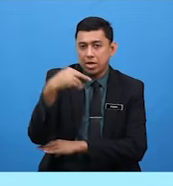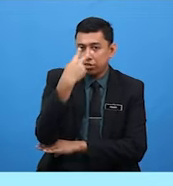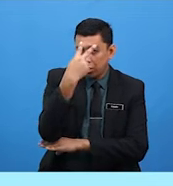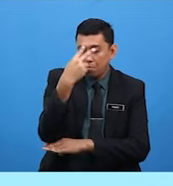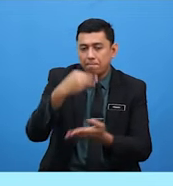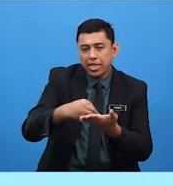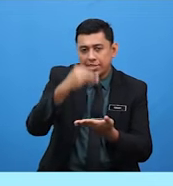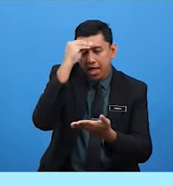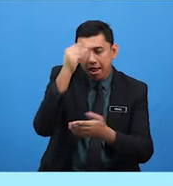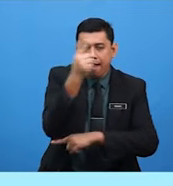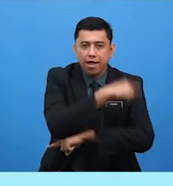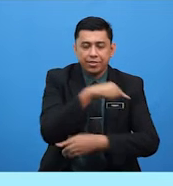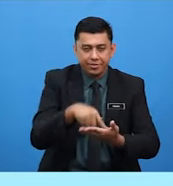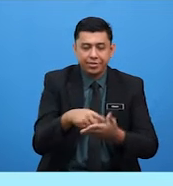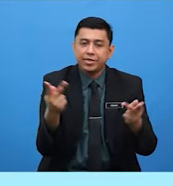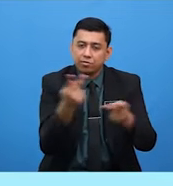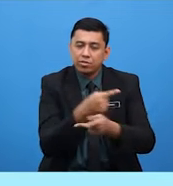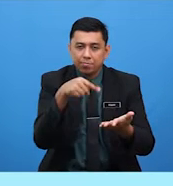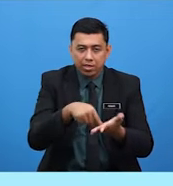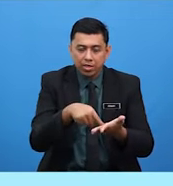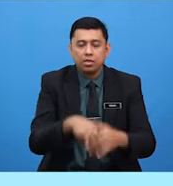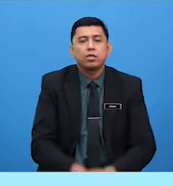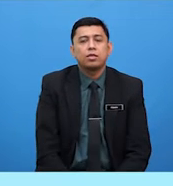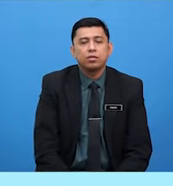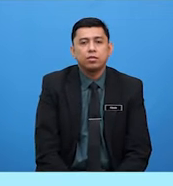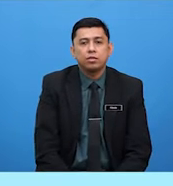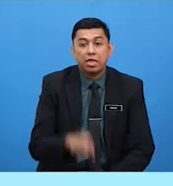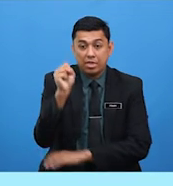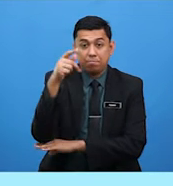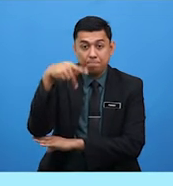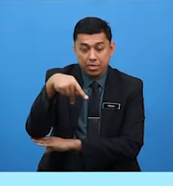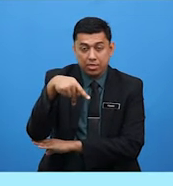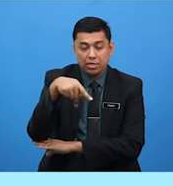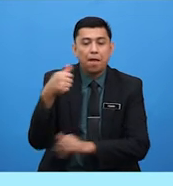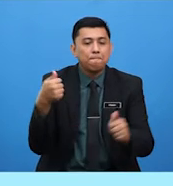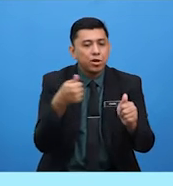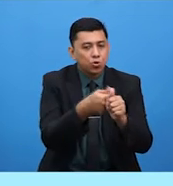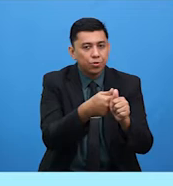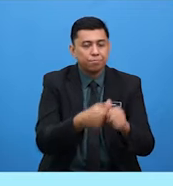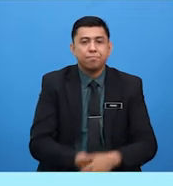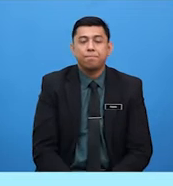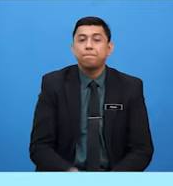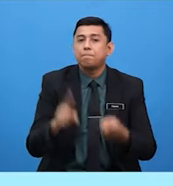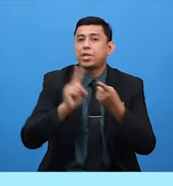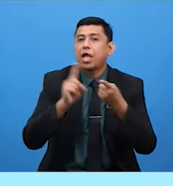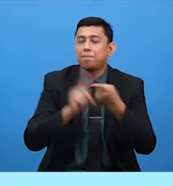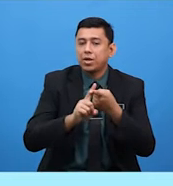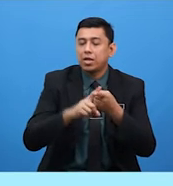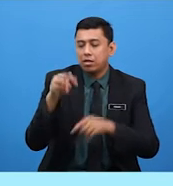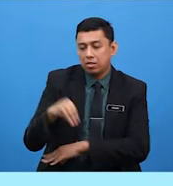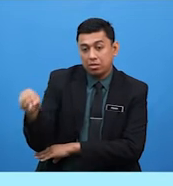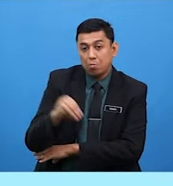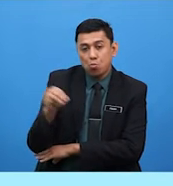ini. Kali ini, murid-murid perlu mencapai standard pembelajaran yang berikut. Yang pertama,